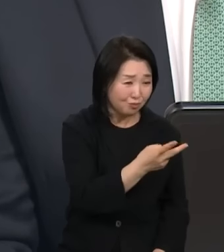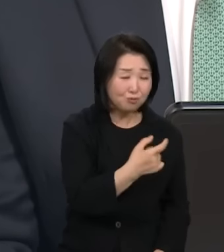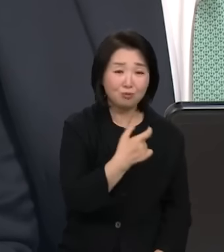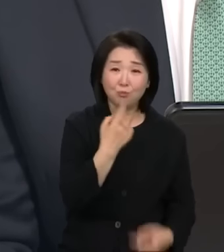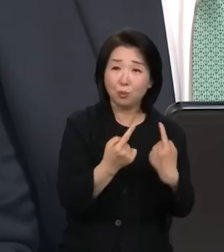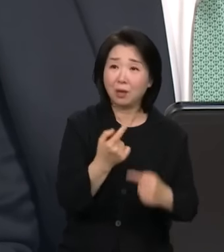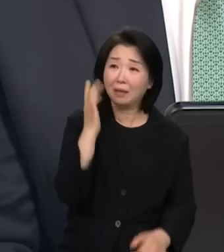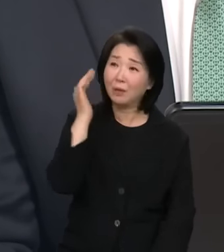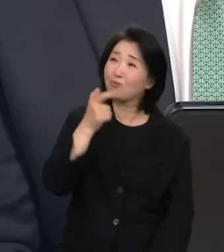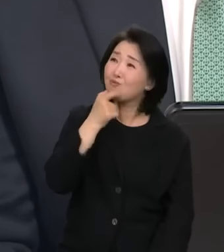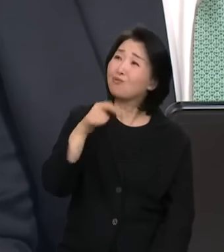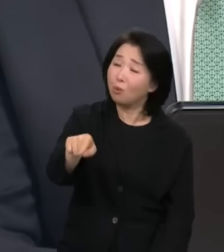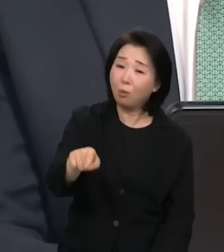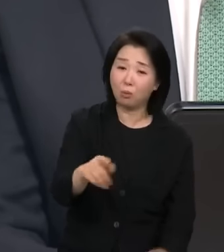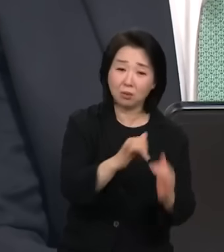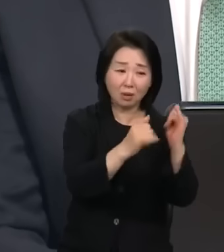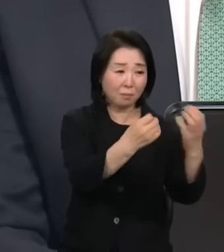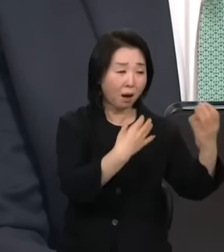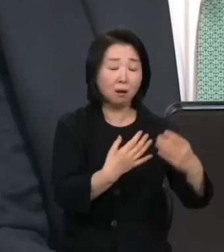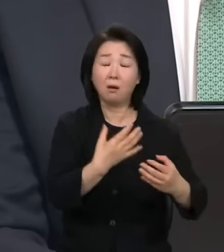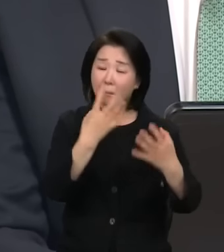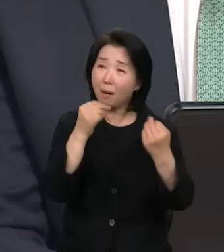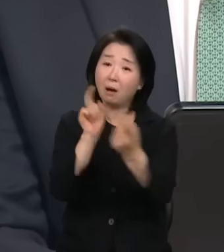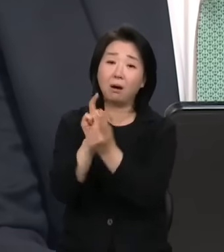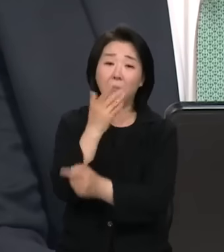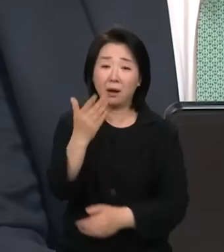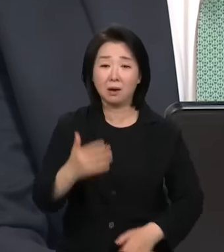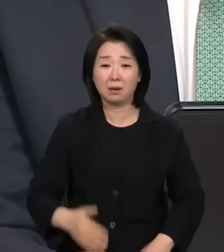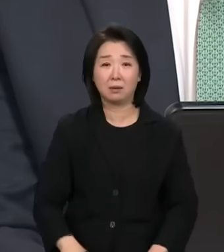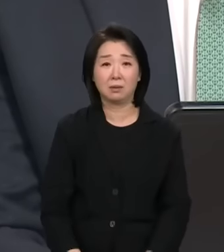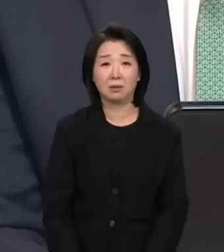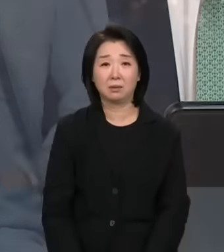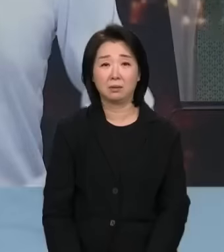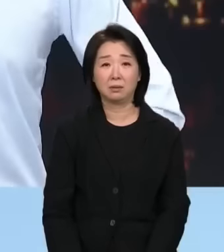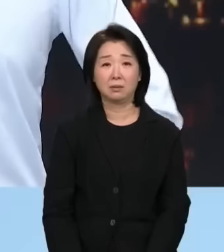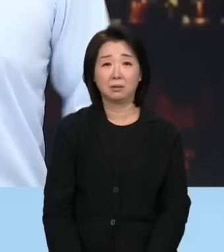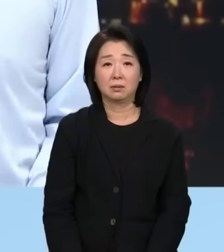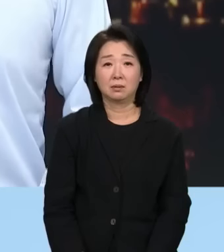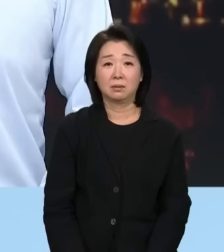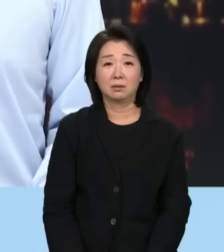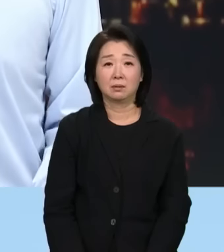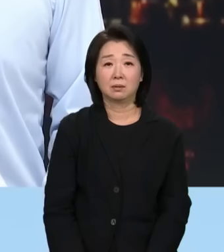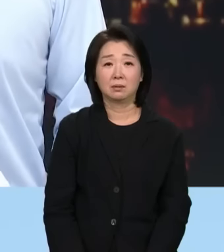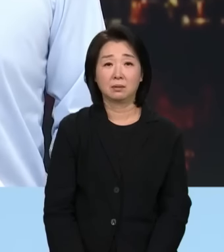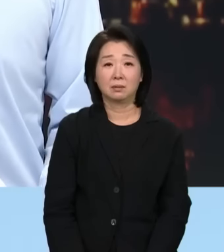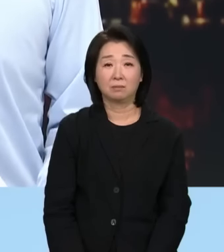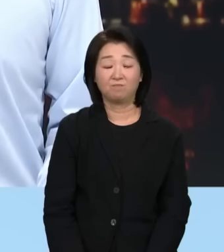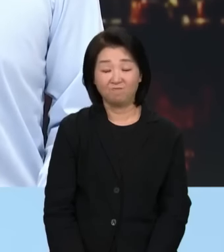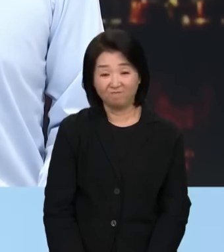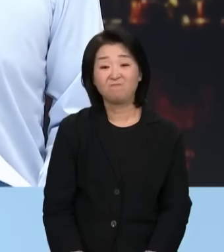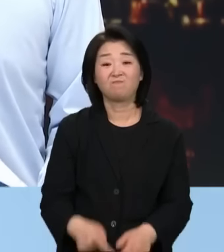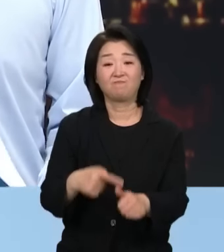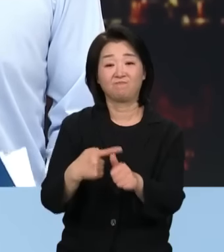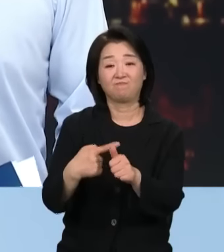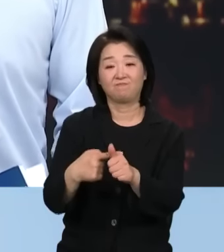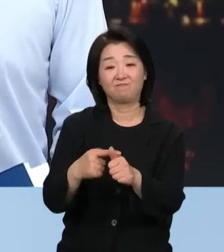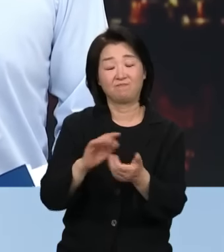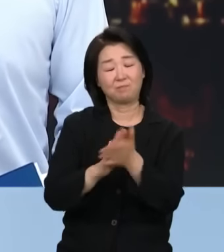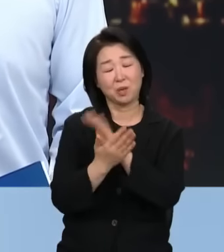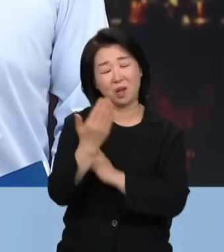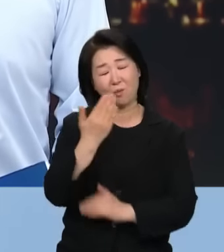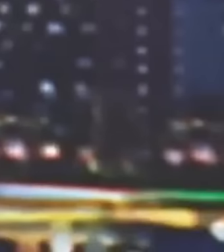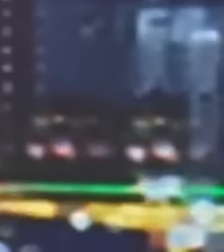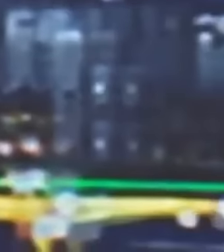이런 얘기하는 사람들을 길거리에서 흔히 만날 수 있었어요네 이런 지적들이 당의 변화로 이어질 수